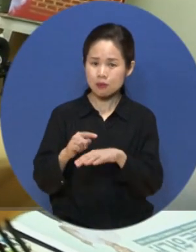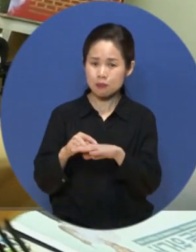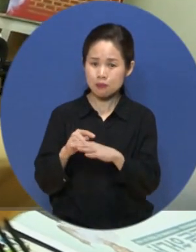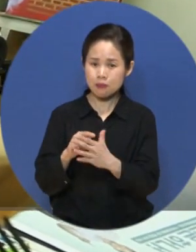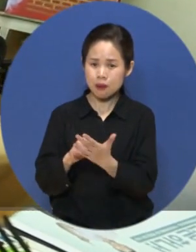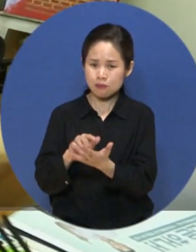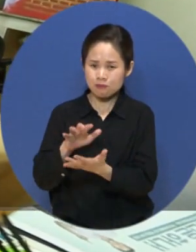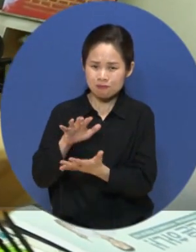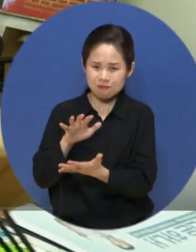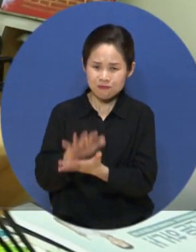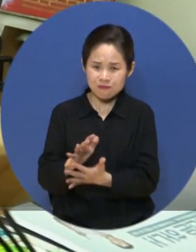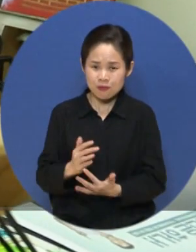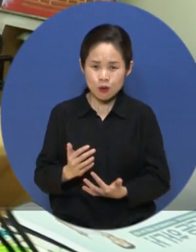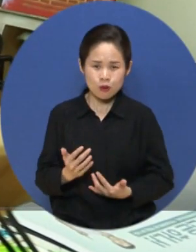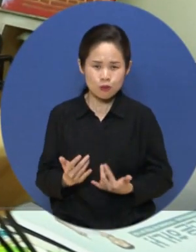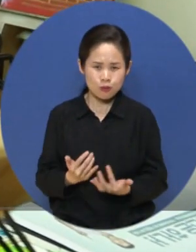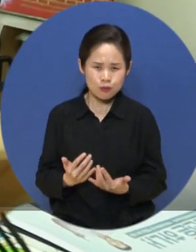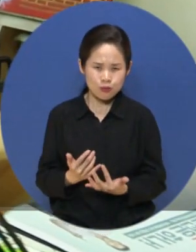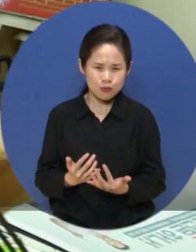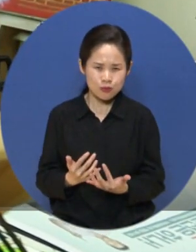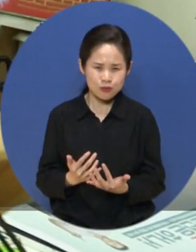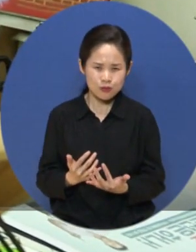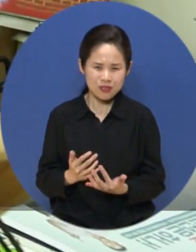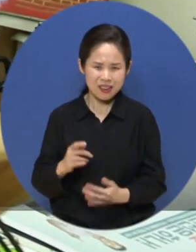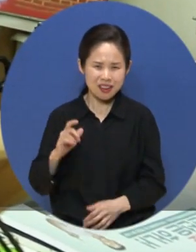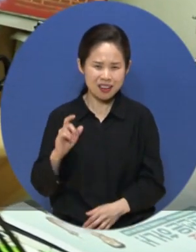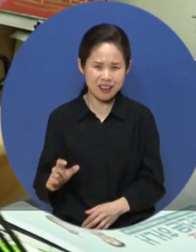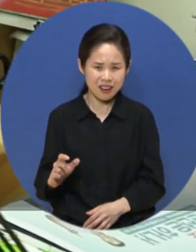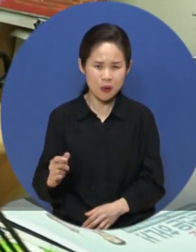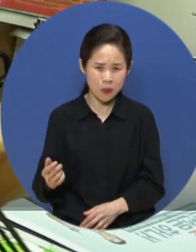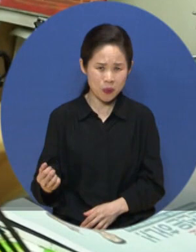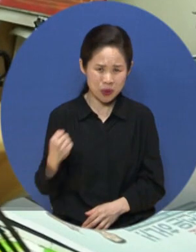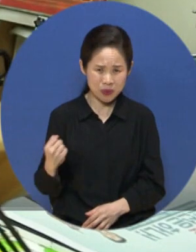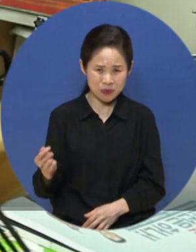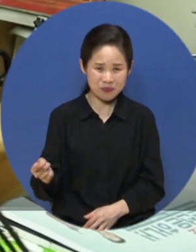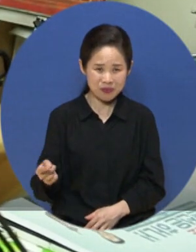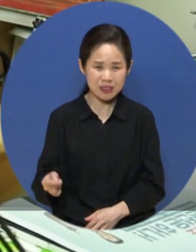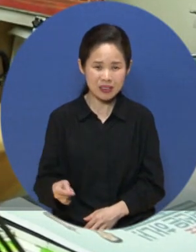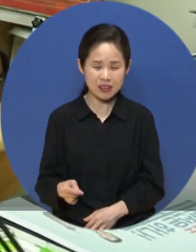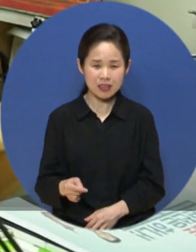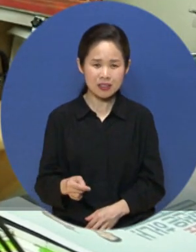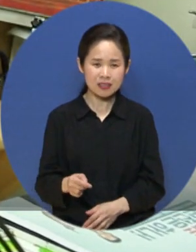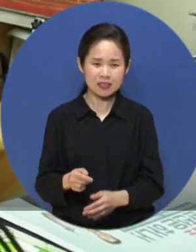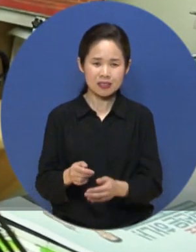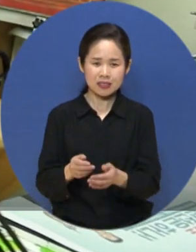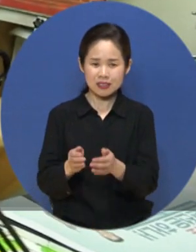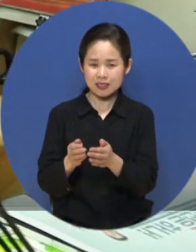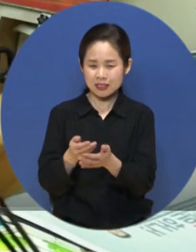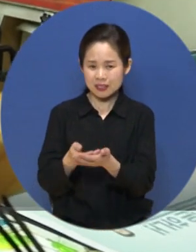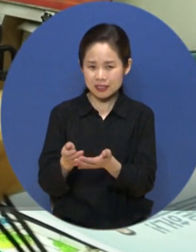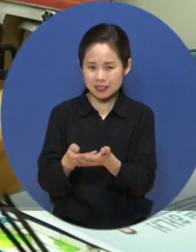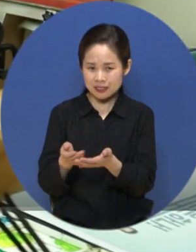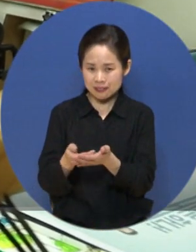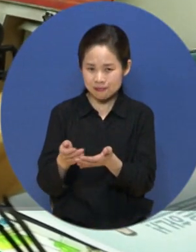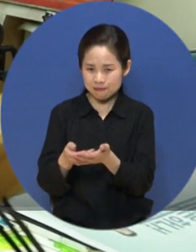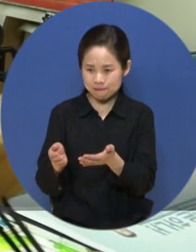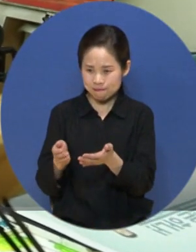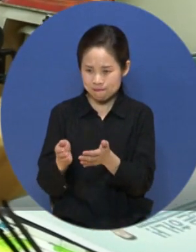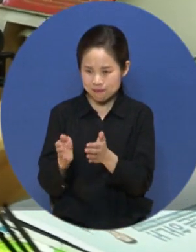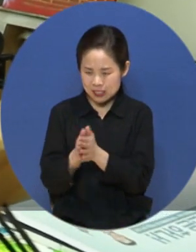저희보다 더 열정을 가지고 하는 것 같아요. 작품을 하면 뭘 또 해서